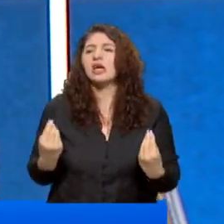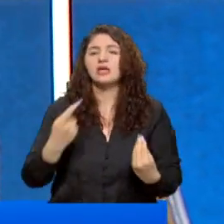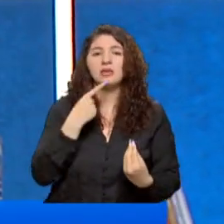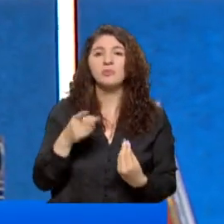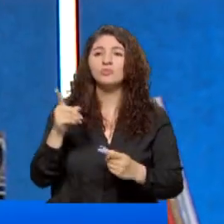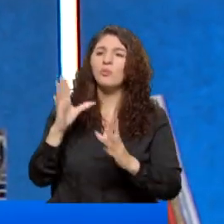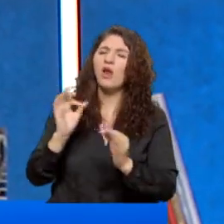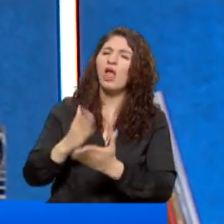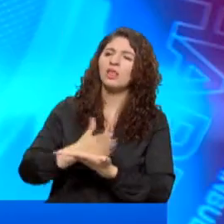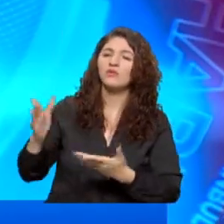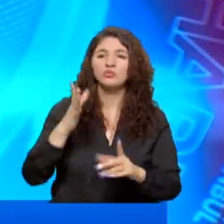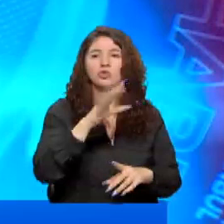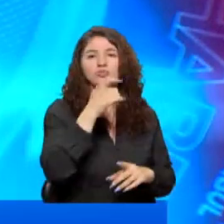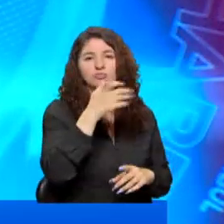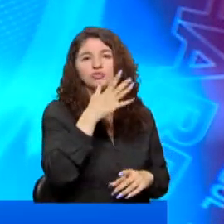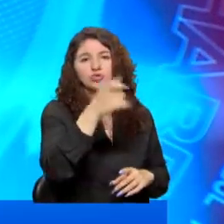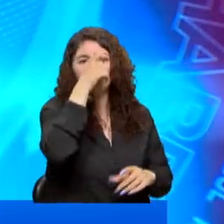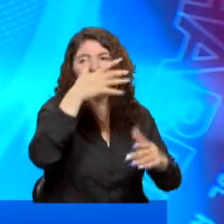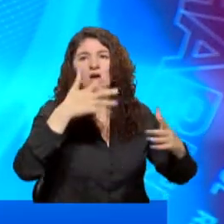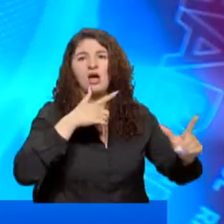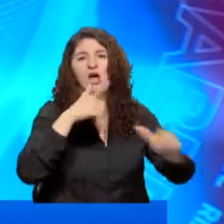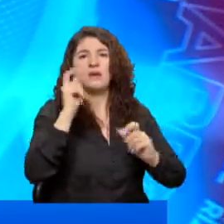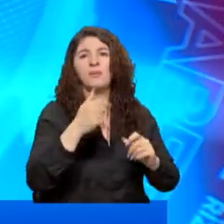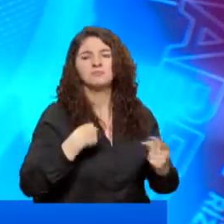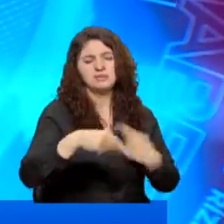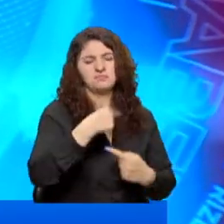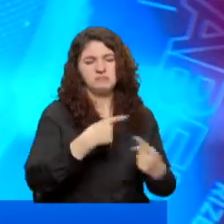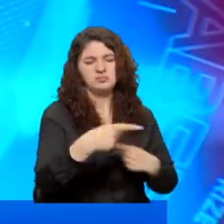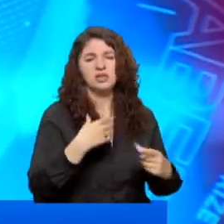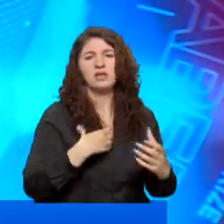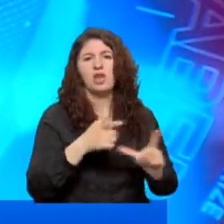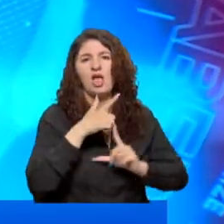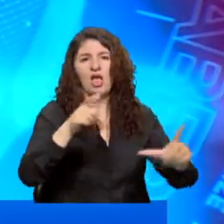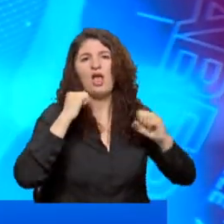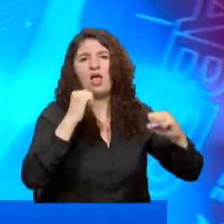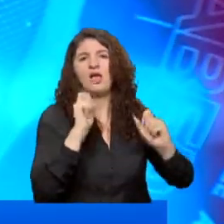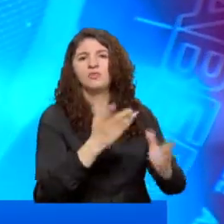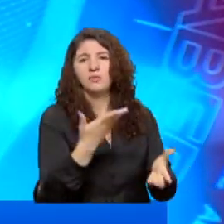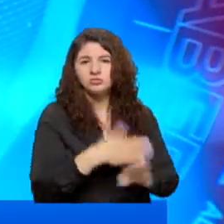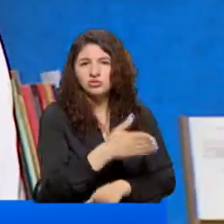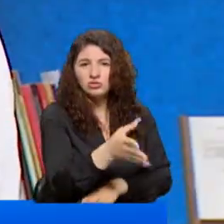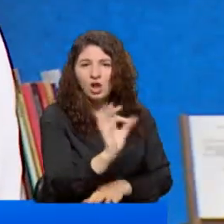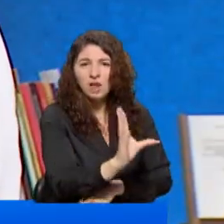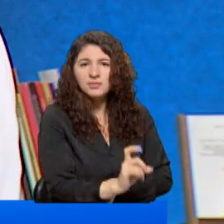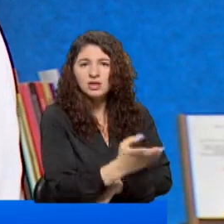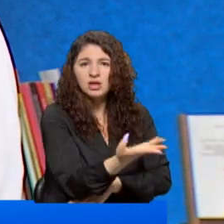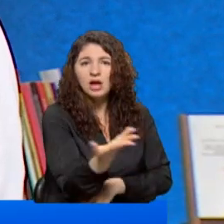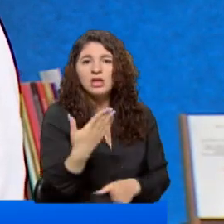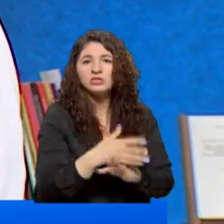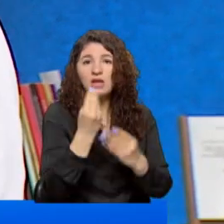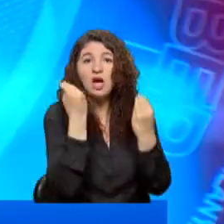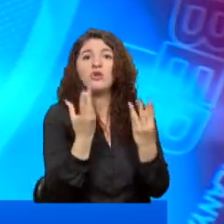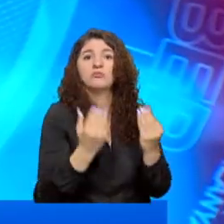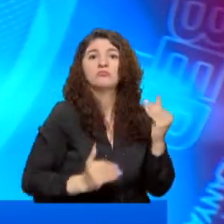yaptığımız sürece güne artar sana biliyorsun Türkiye Türk propagandası diyorlar ya biz bize kendi kendimize Propaganda yapıyoruz Evet Ama gerçeklik ödemeye esas